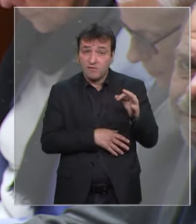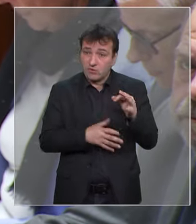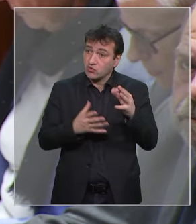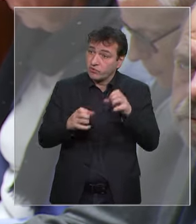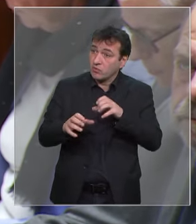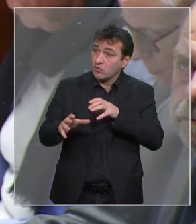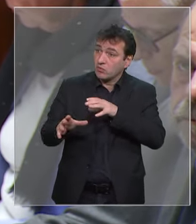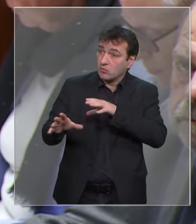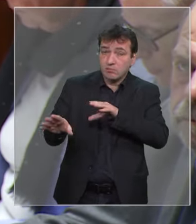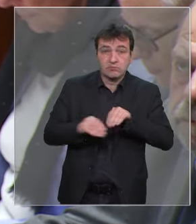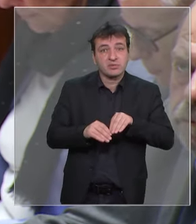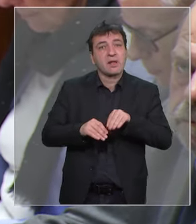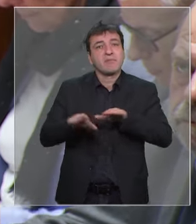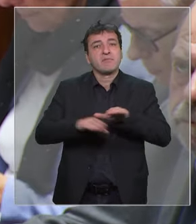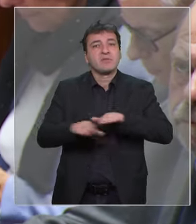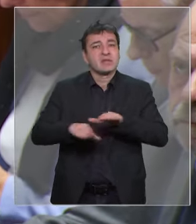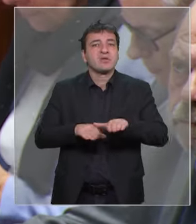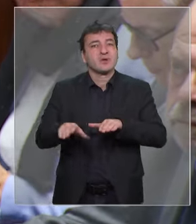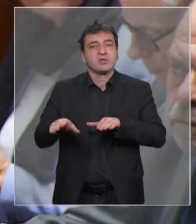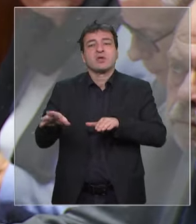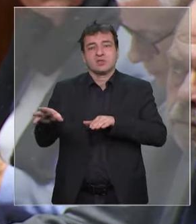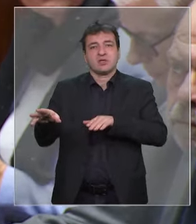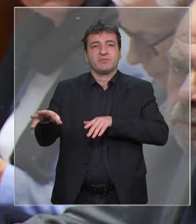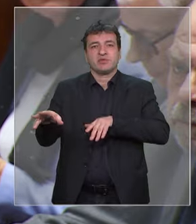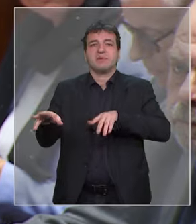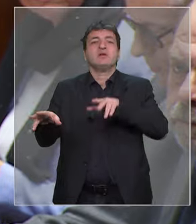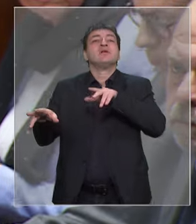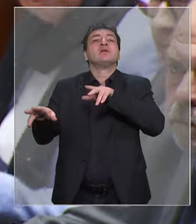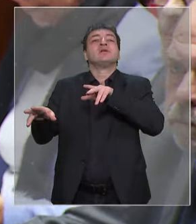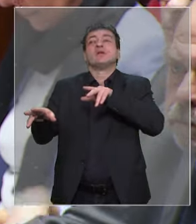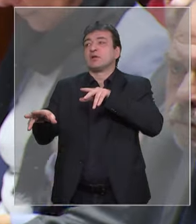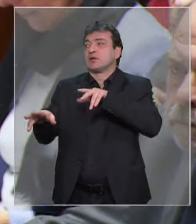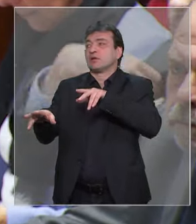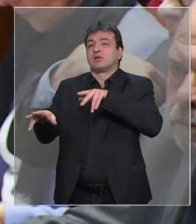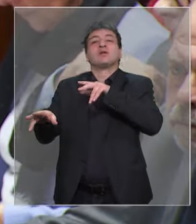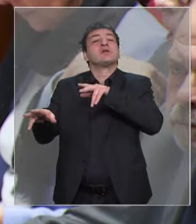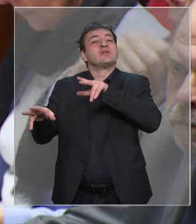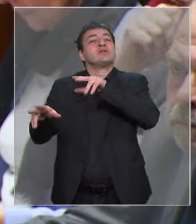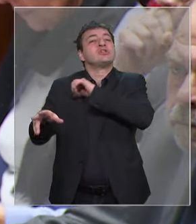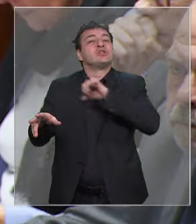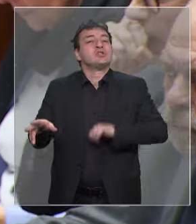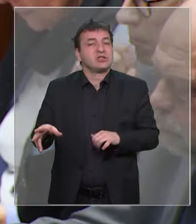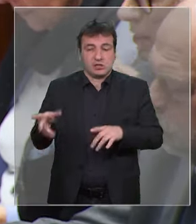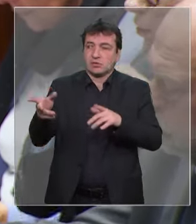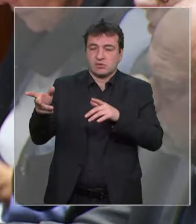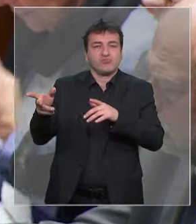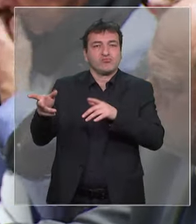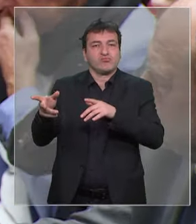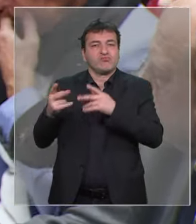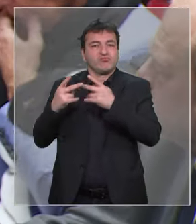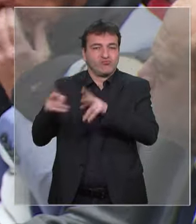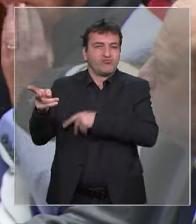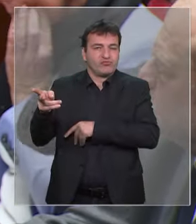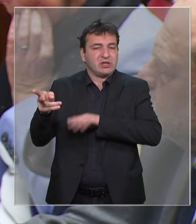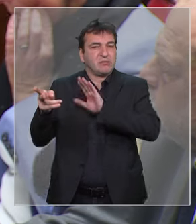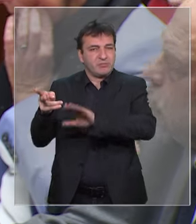de Singapour pour l'enseignement des mathématiques, cette méthode qui a fait ses preuves dans 70 pays autour de nous, qui a été construite en s'inspirant également des racines